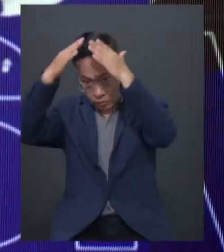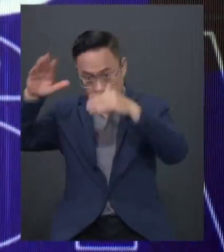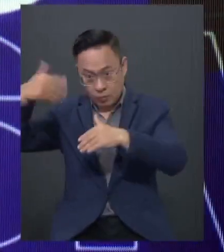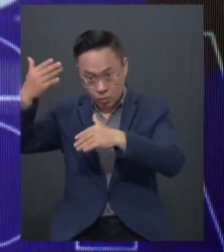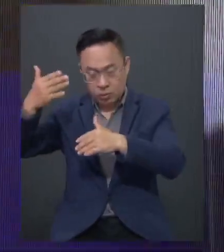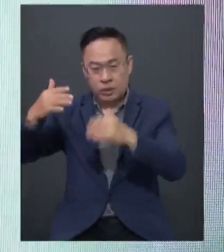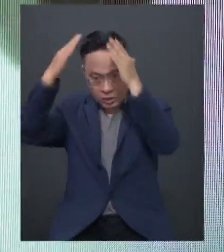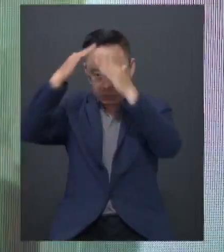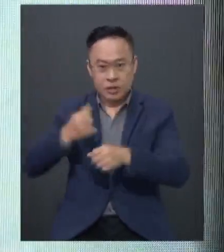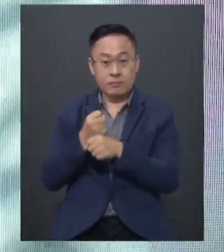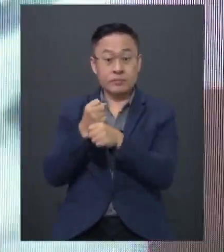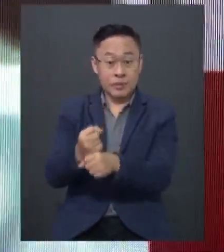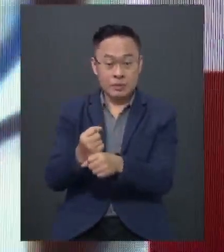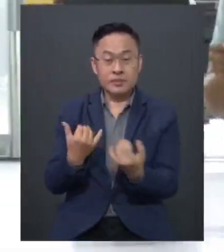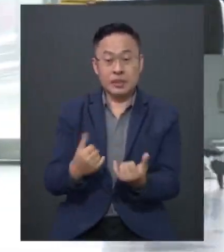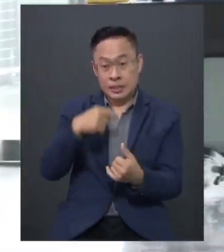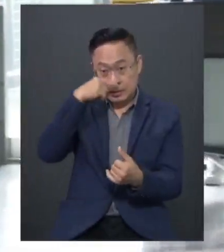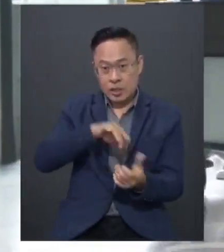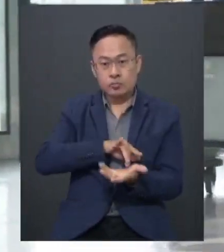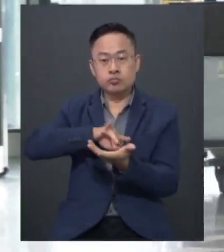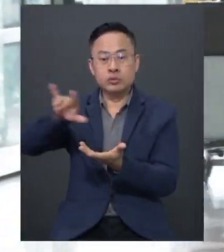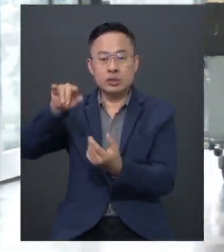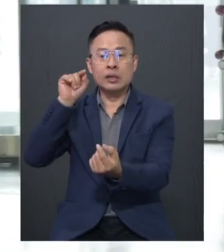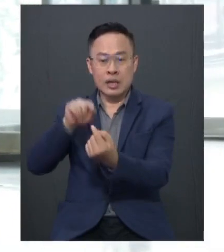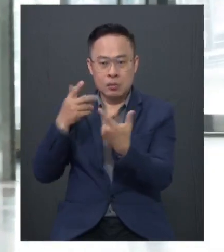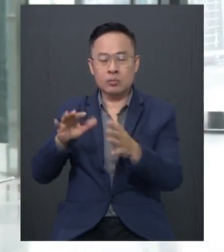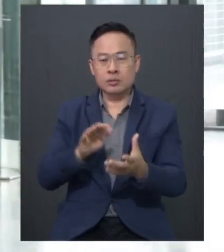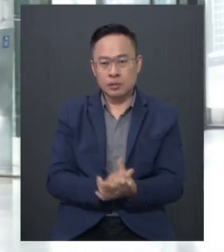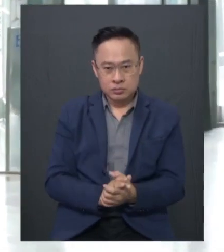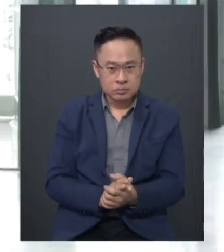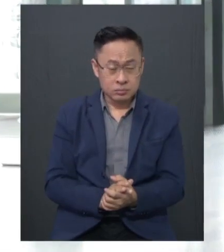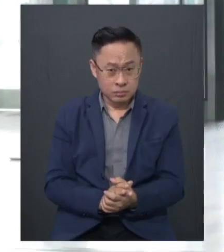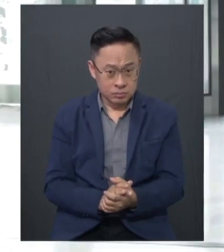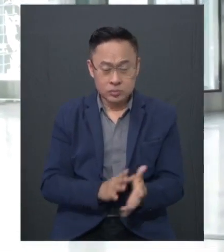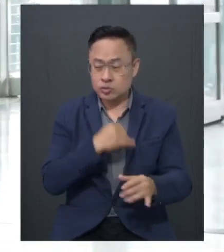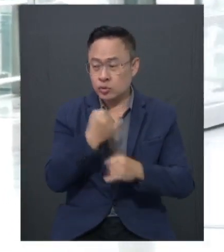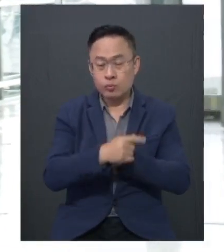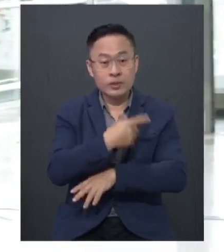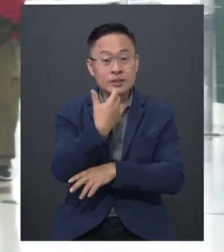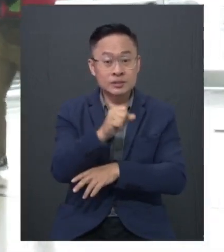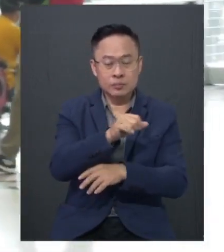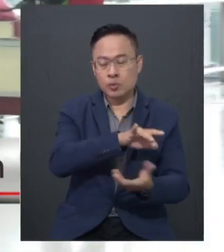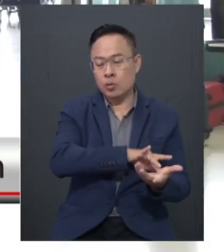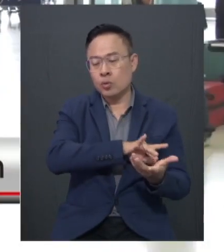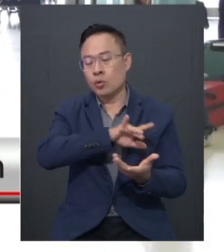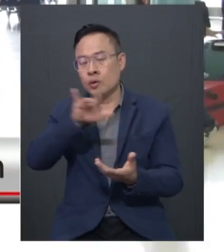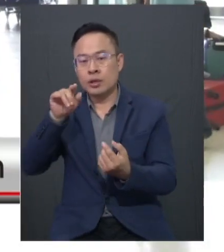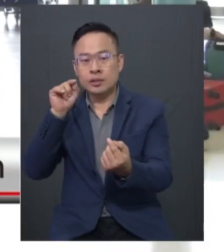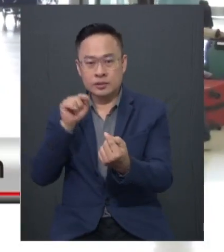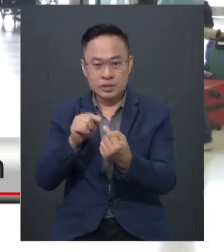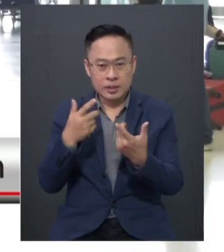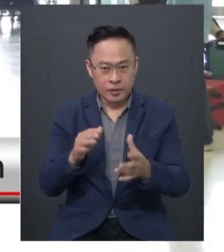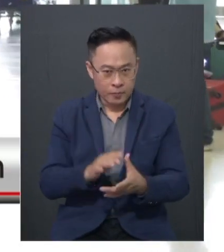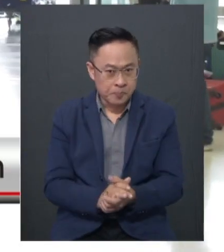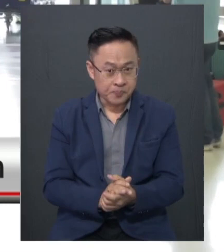ทศเวียดนามเป็นที่เรียบร้อยแล้วครับ ไม่ได้พักไม่ได้ผ่อนเลยนะแข่งจบปุ๊บเดินทางปั๊บ ไม่ได้พักจริงๆนะฮะนี่มาโน่นี่แกไปตัดผมมาอี